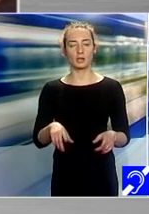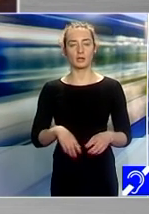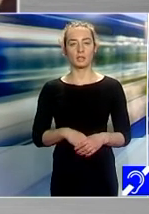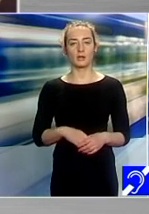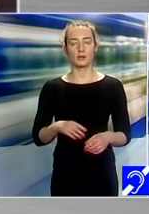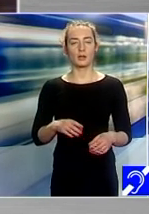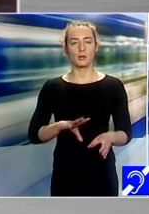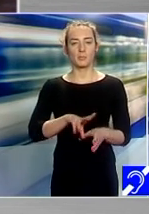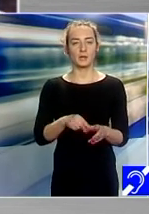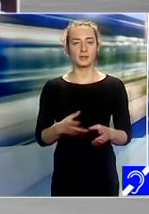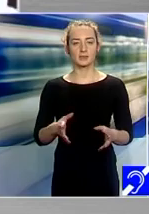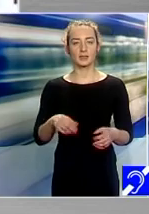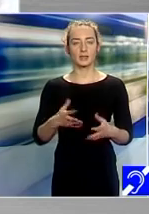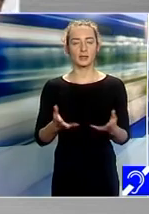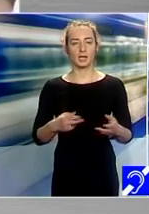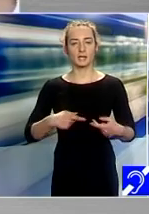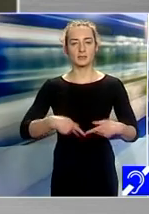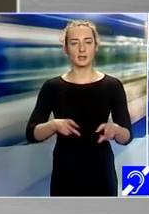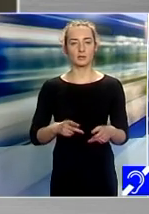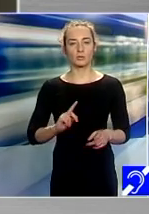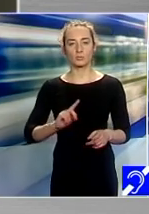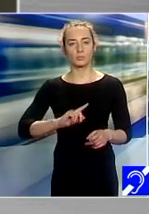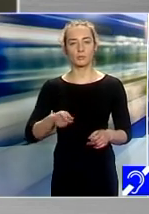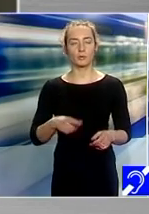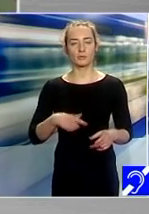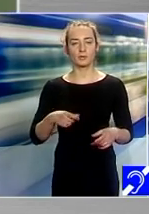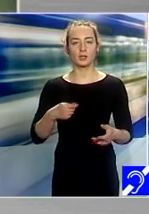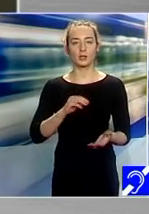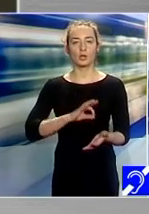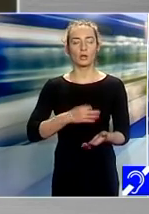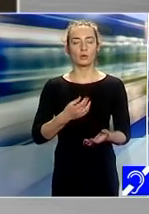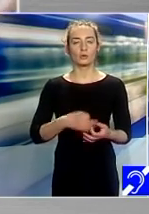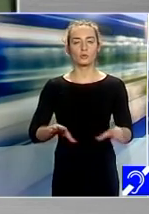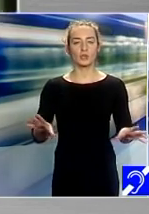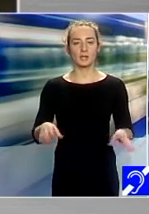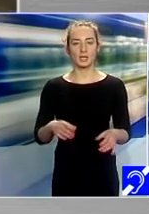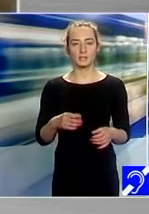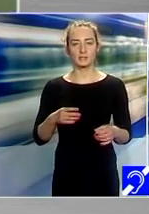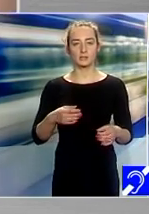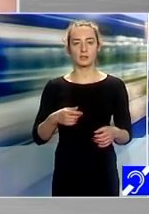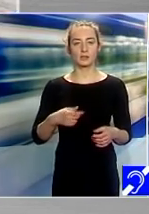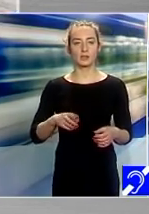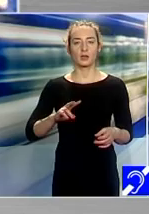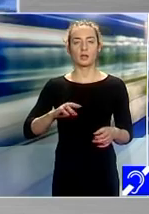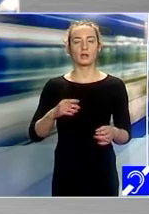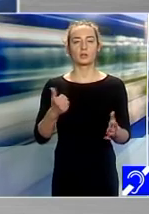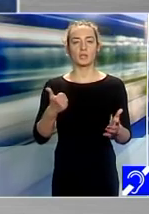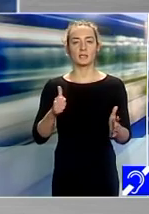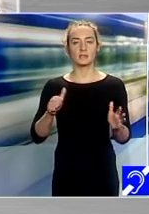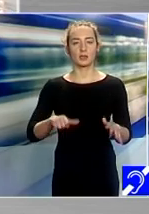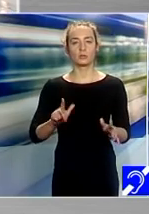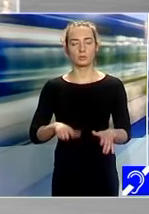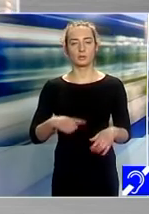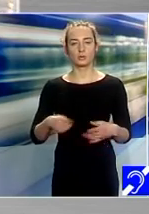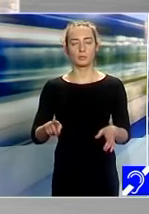Părinții care se întorc din concediul de creștere a copilului nu pot fi concediați timp de 6 luni de la revenirea la locul de muncă. Conform analizei,